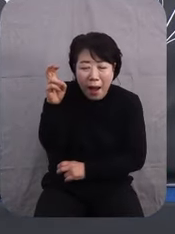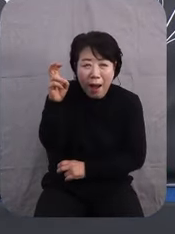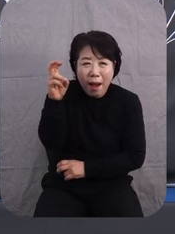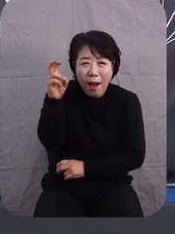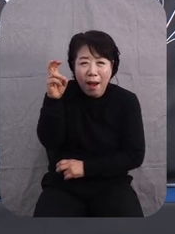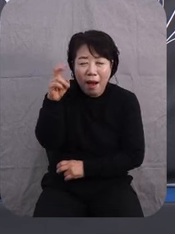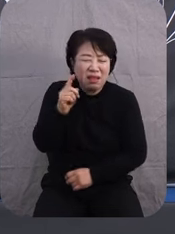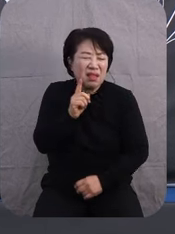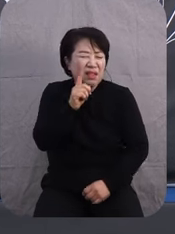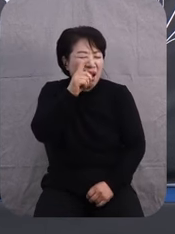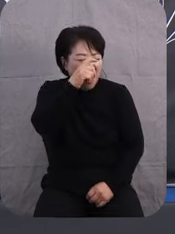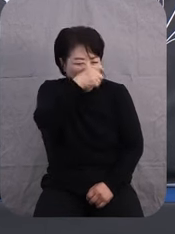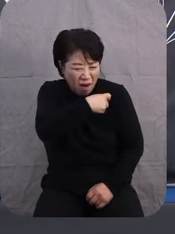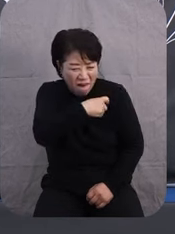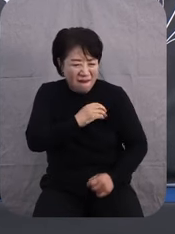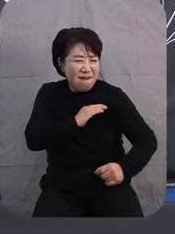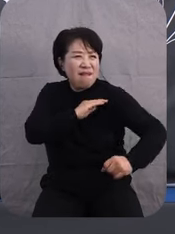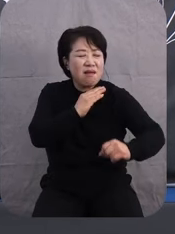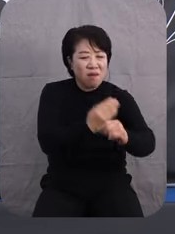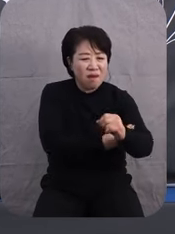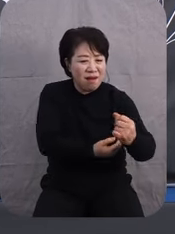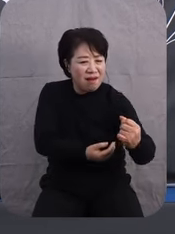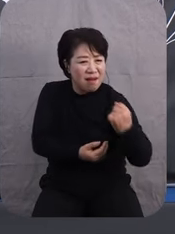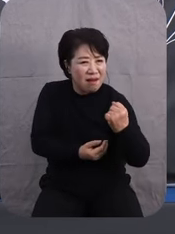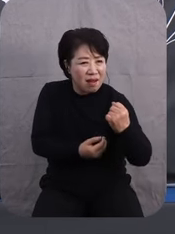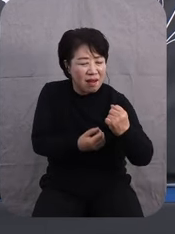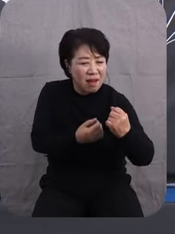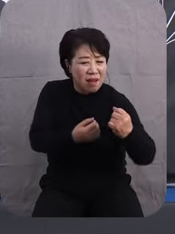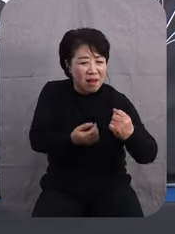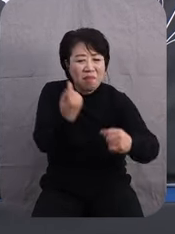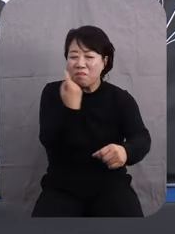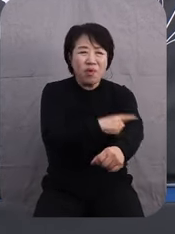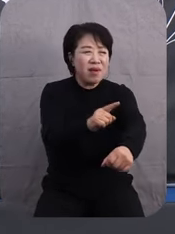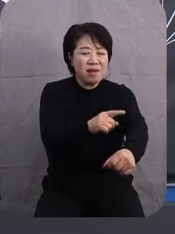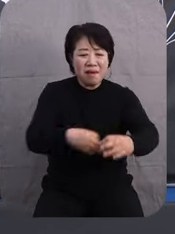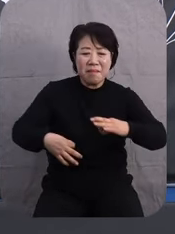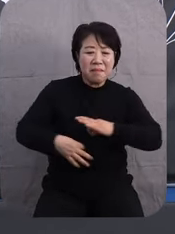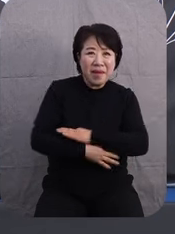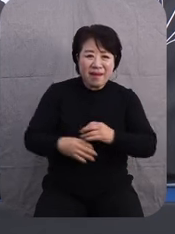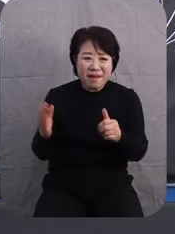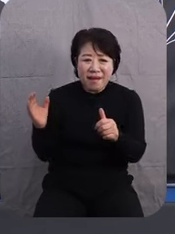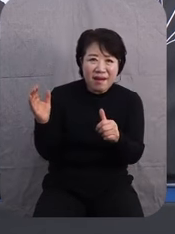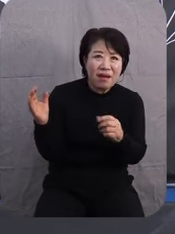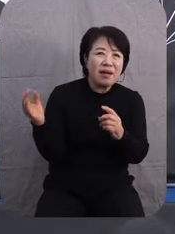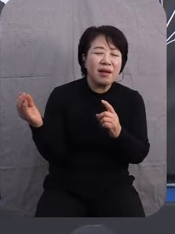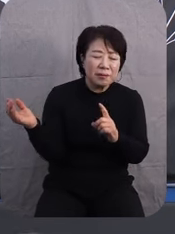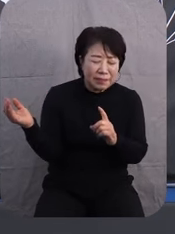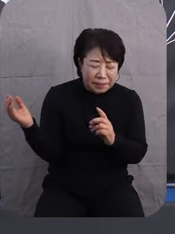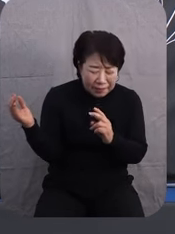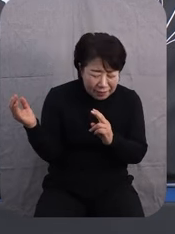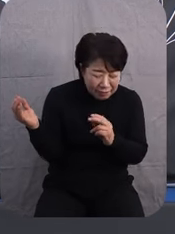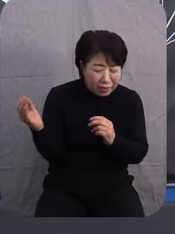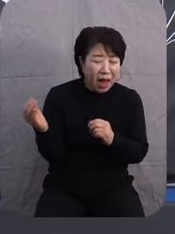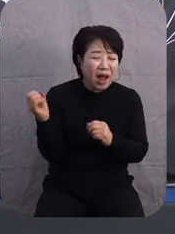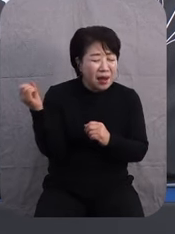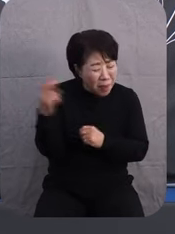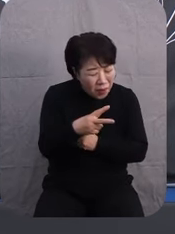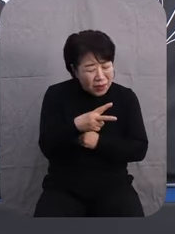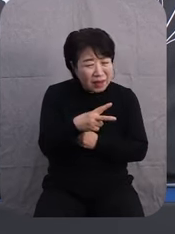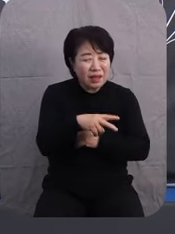못하고 권력의 무능과 비리 가려질 검찰 캐비닛 속 숨겨둔